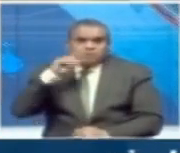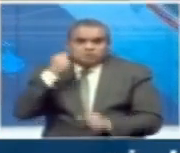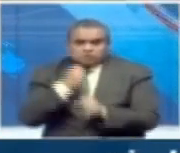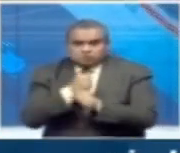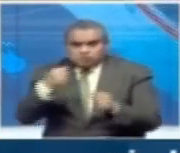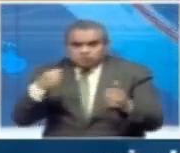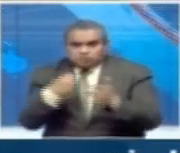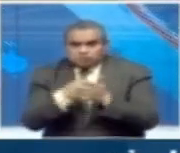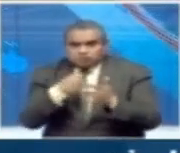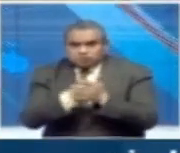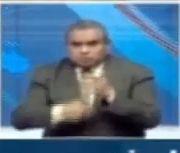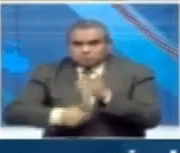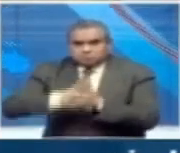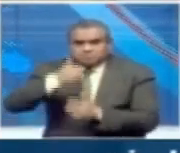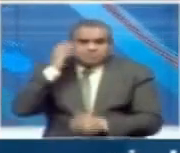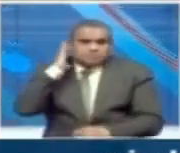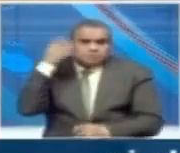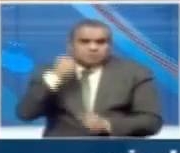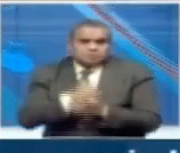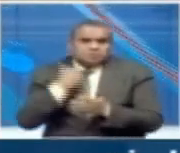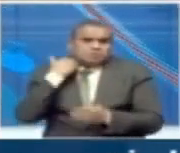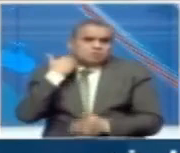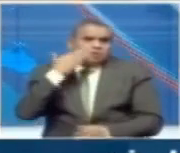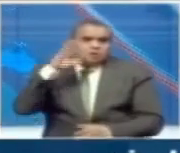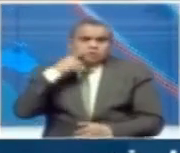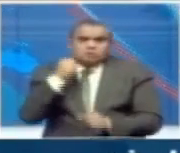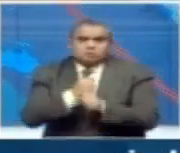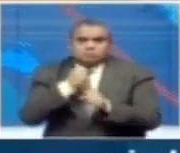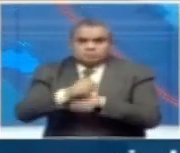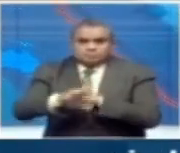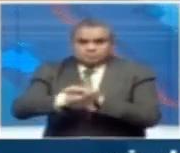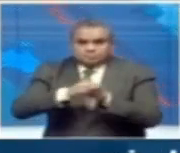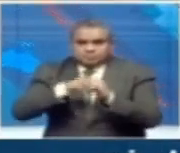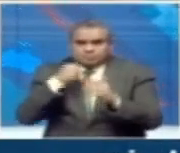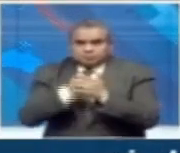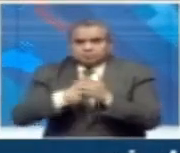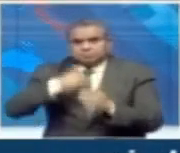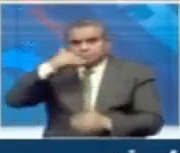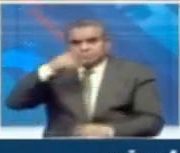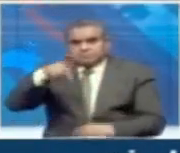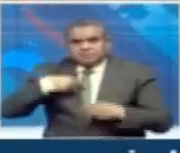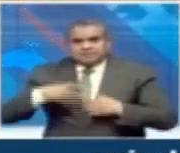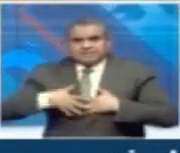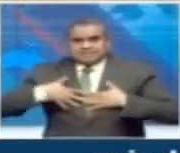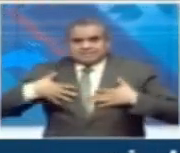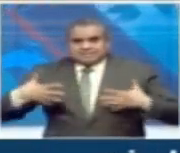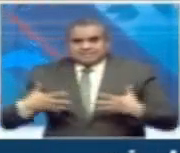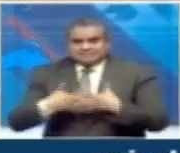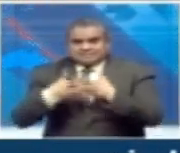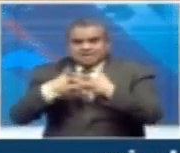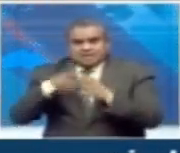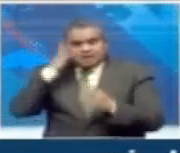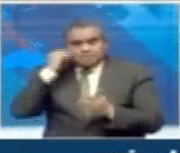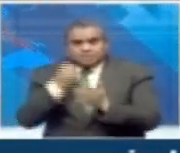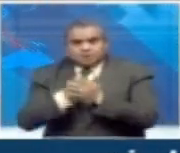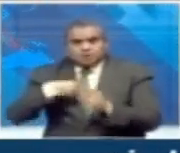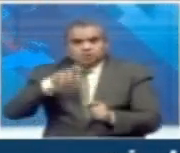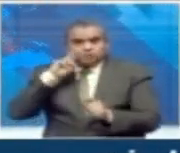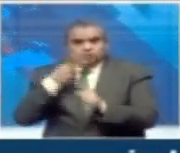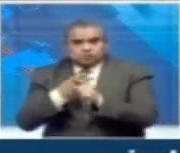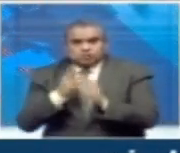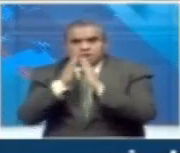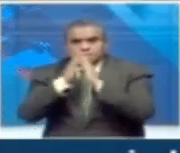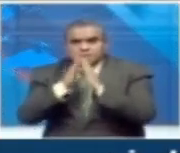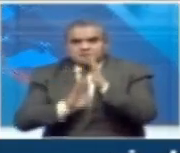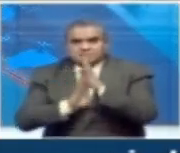متفوقين، لا هم كمان بيشرفوا اهاليهم وبيحفظوا صيغتهم الطاعه. انا سعيده بان احنا طول الوقت شايفين مصر